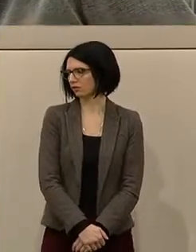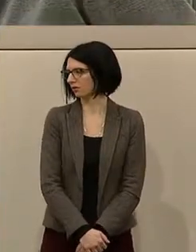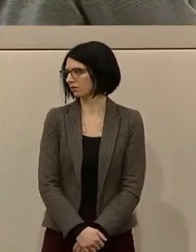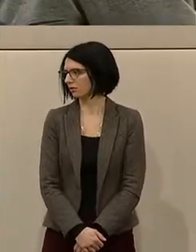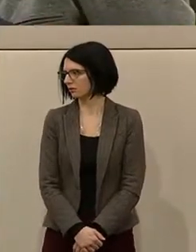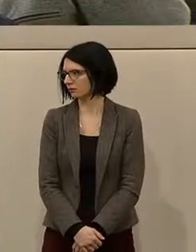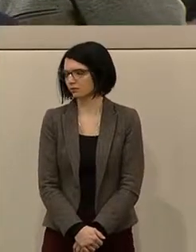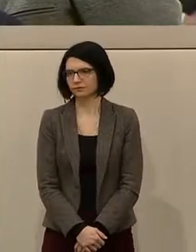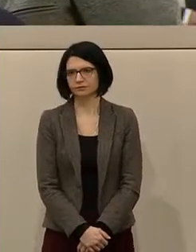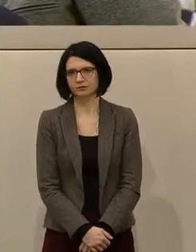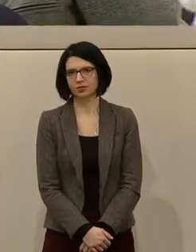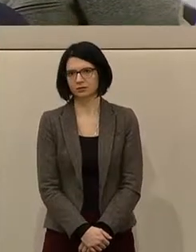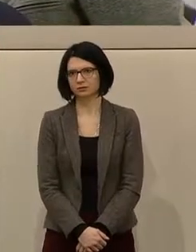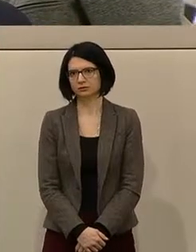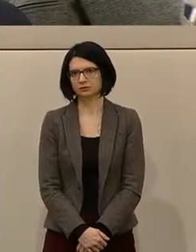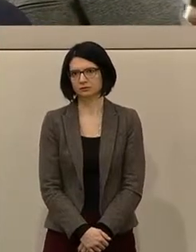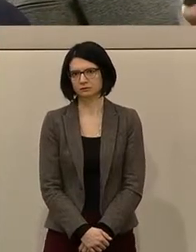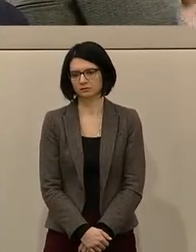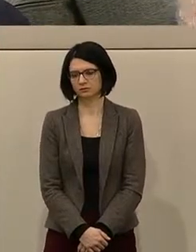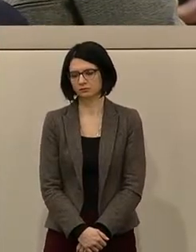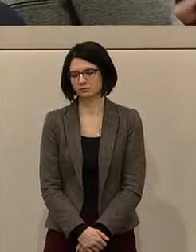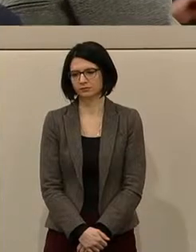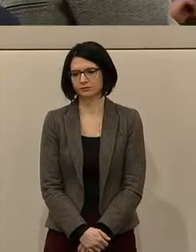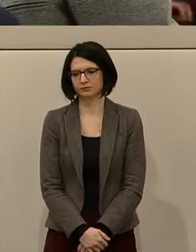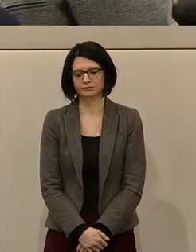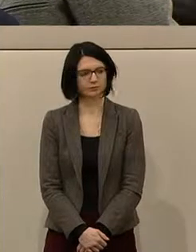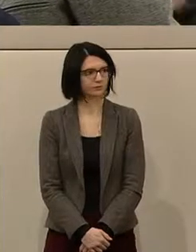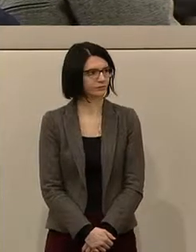und Rosenkranz, FPÖ.